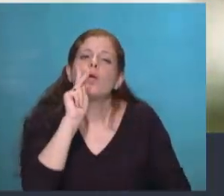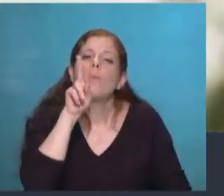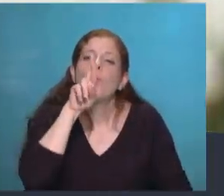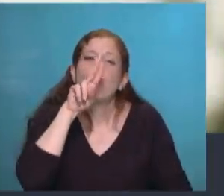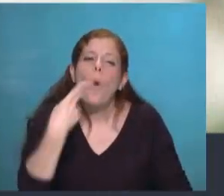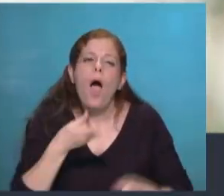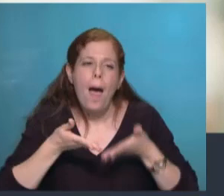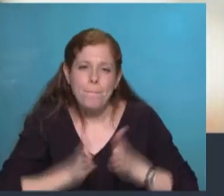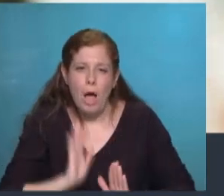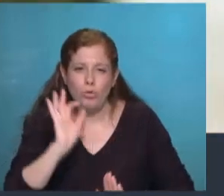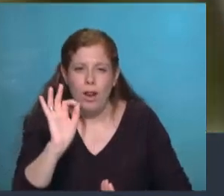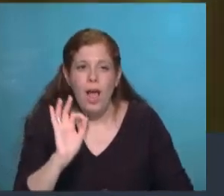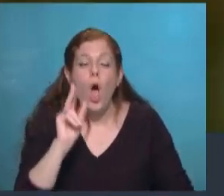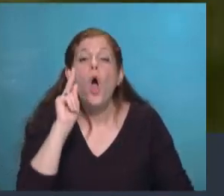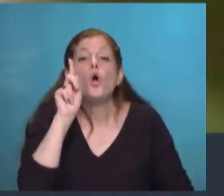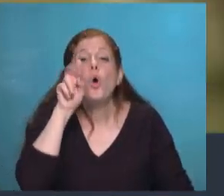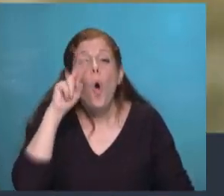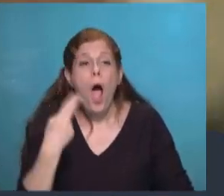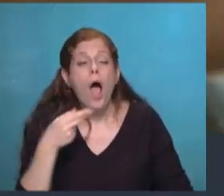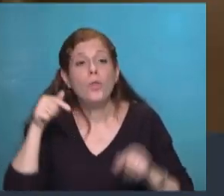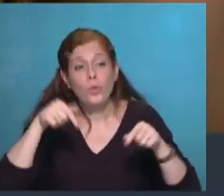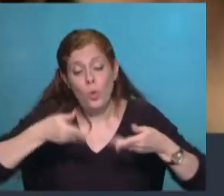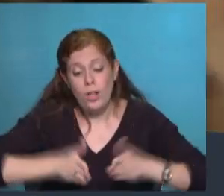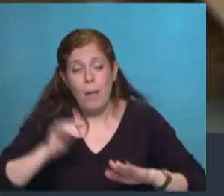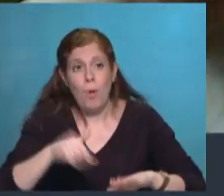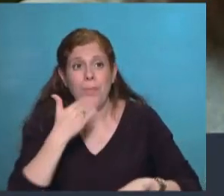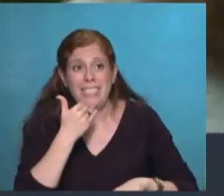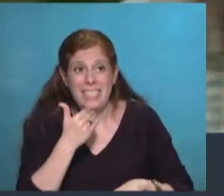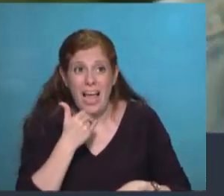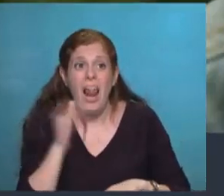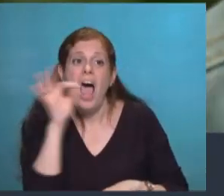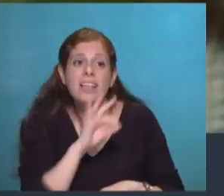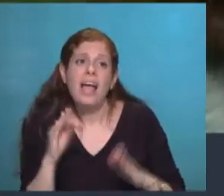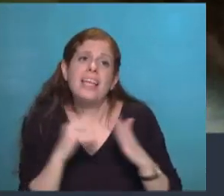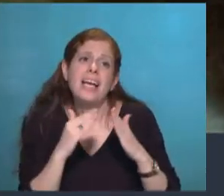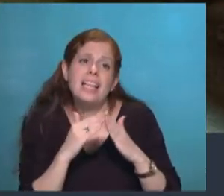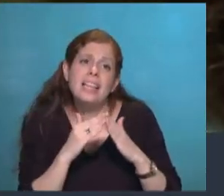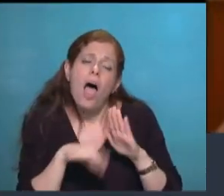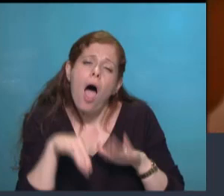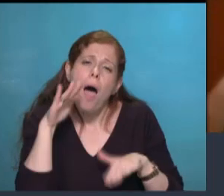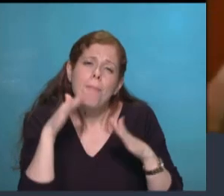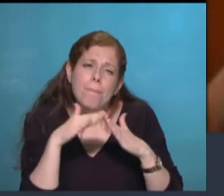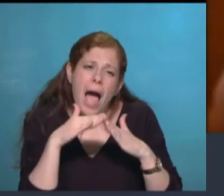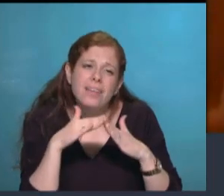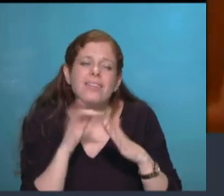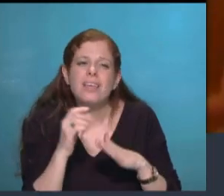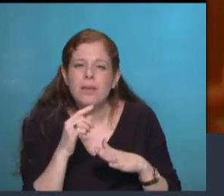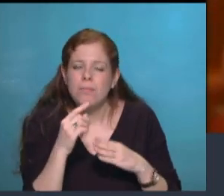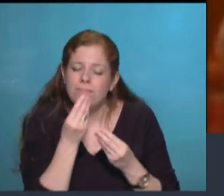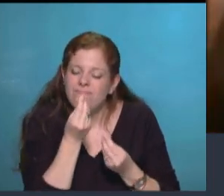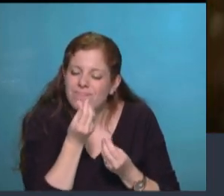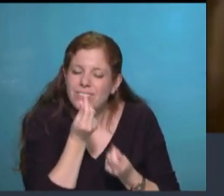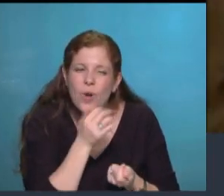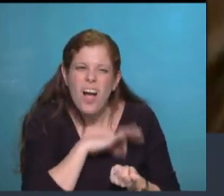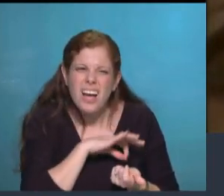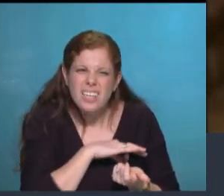קורה נולדה כאן בישראל, באיכילוב. עדיין היא גדלה בבית עם ניחוח סובייטי חריף, הסוחב